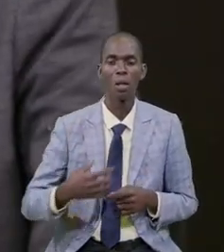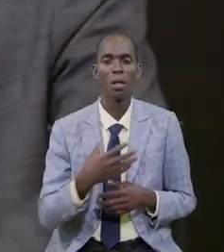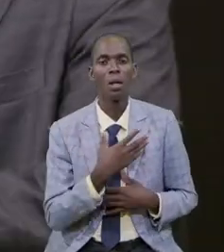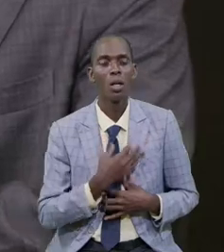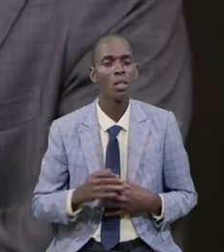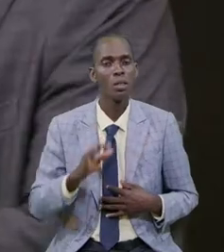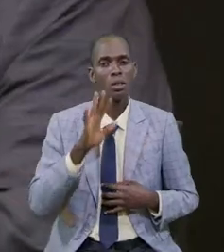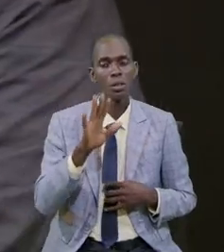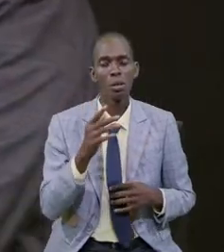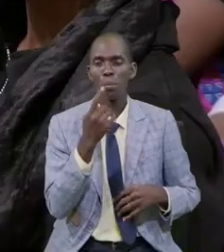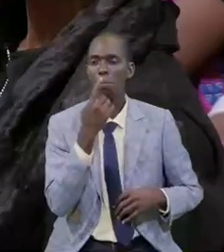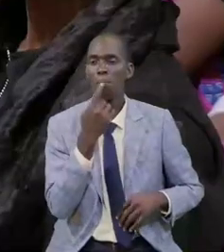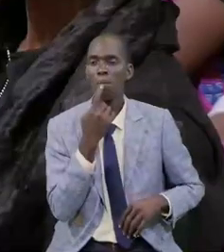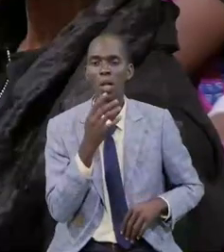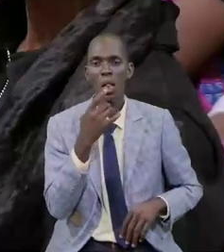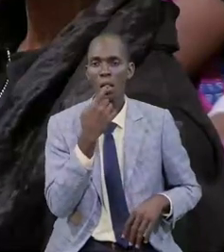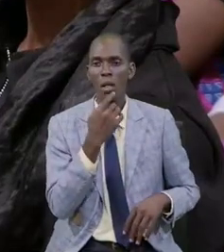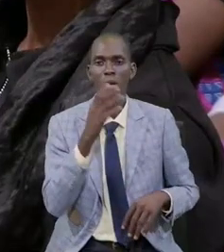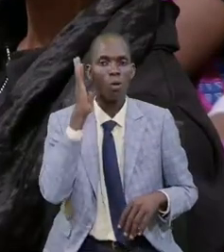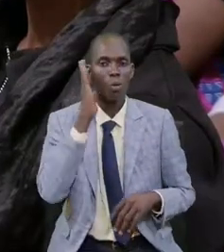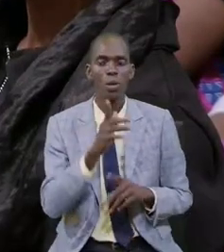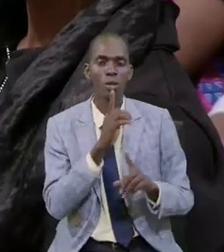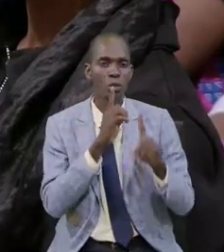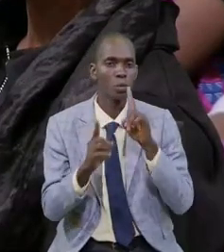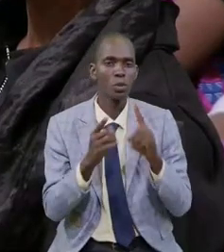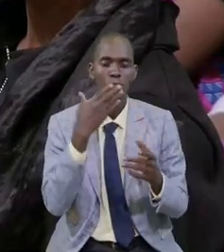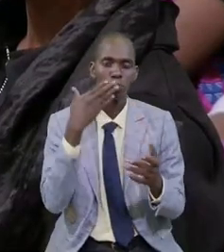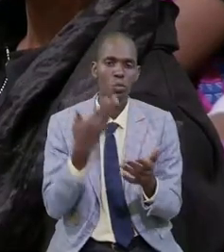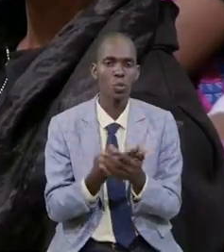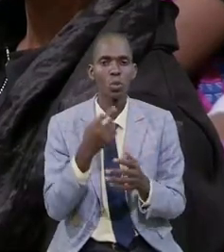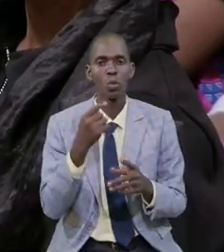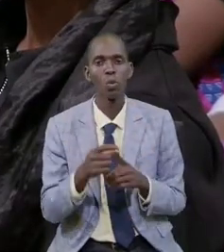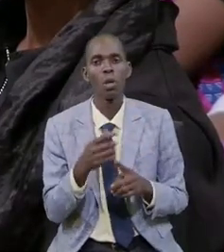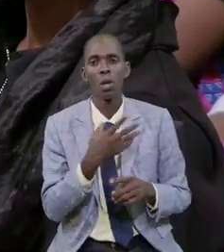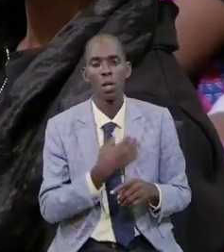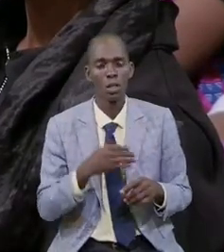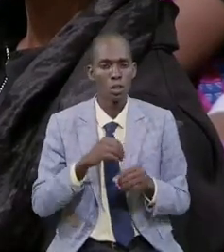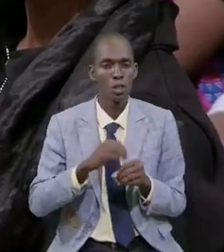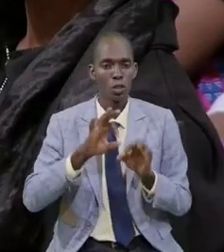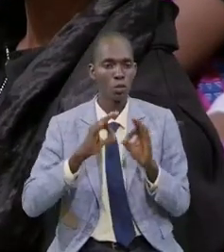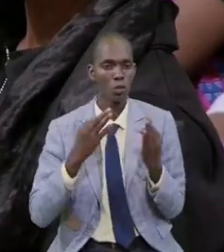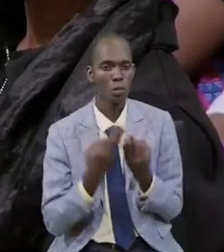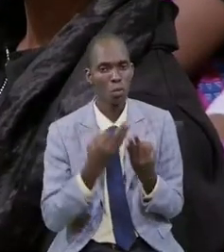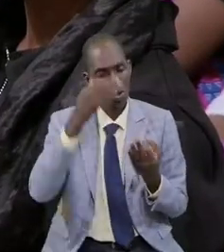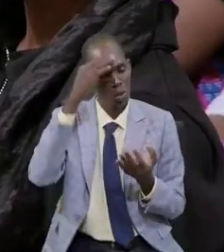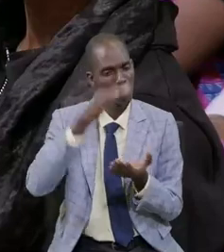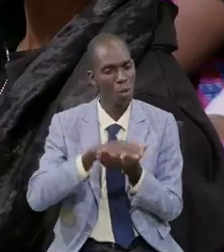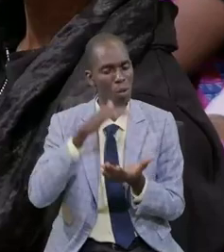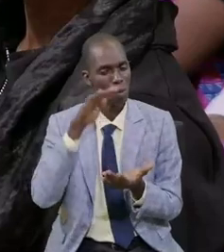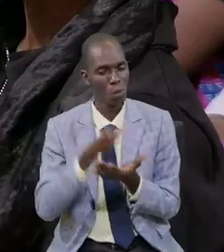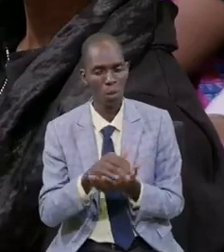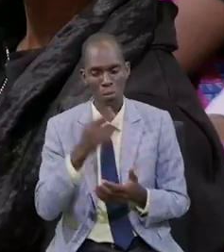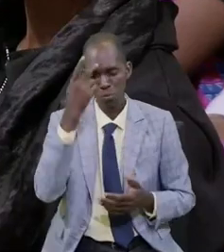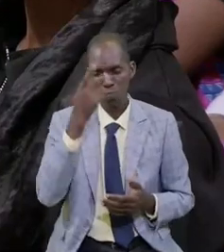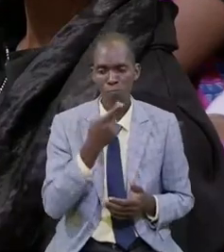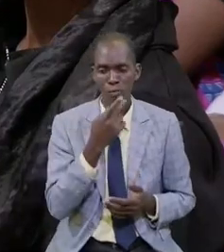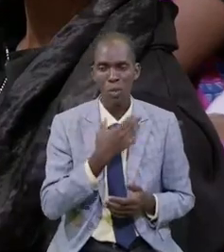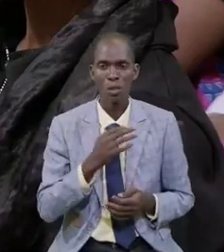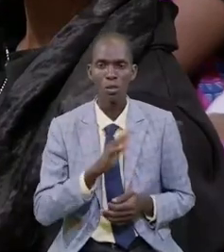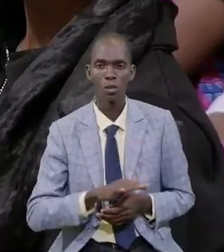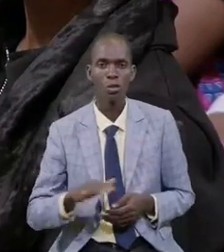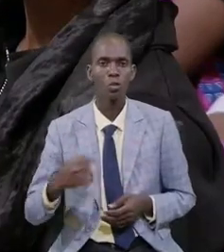bouche, votre langue, vos lèvres vont émettre de bonnes paroles dans votre famille, entre mari et enfant,